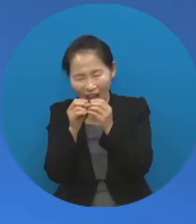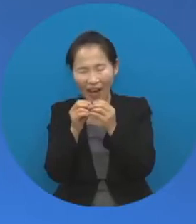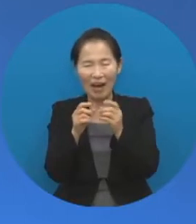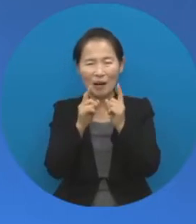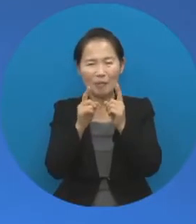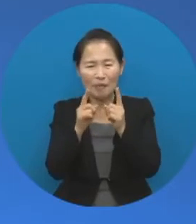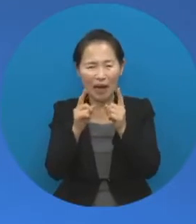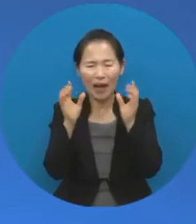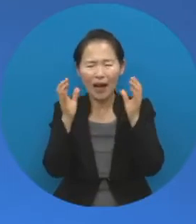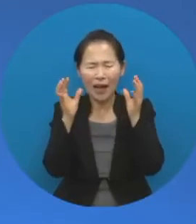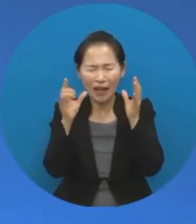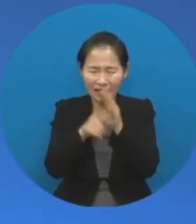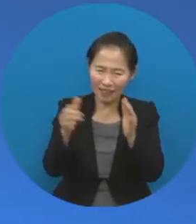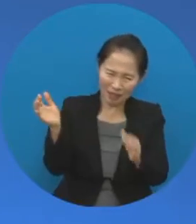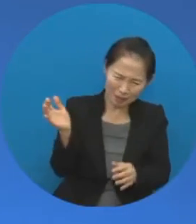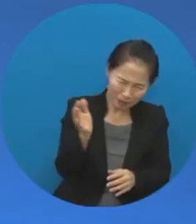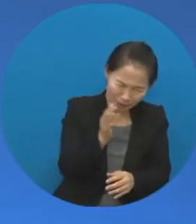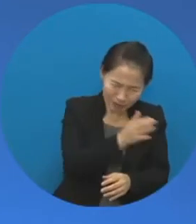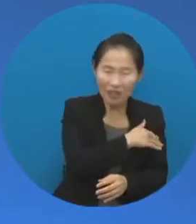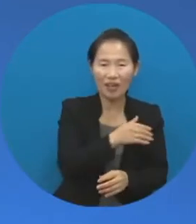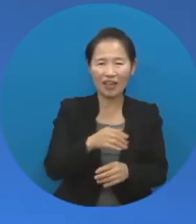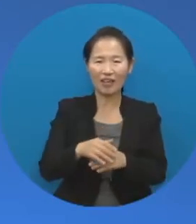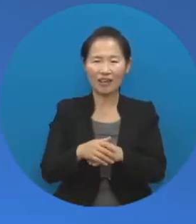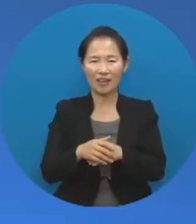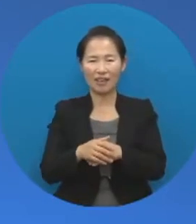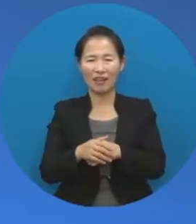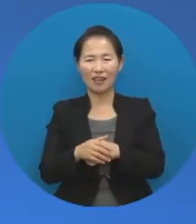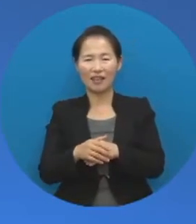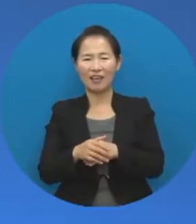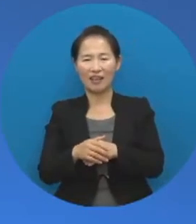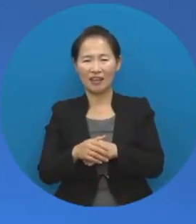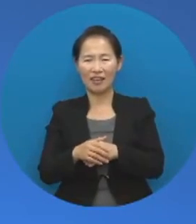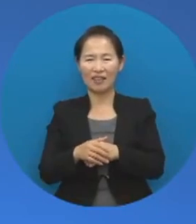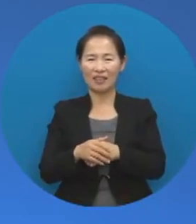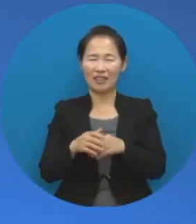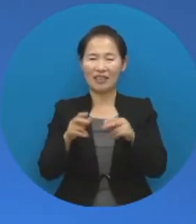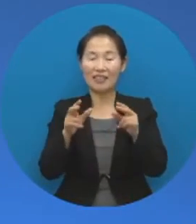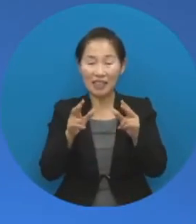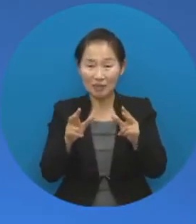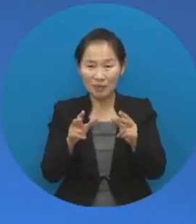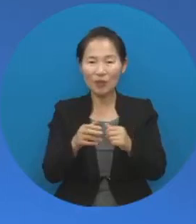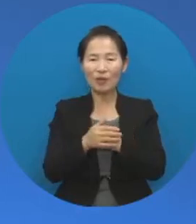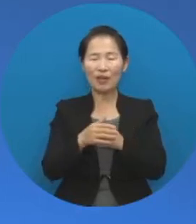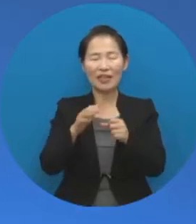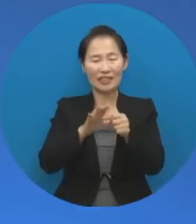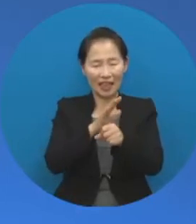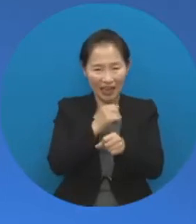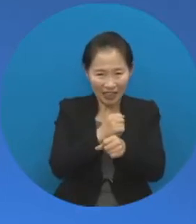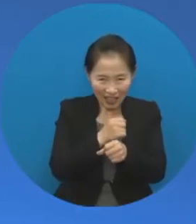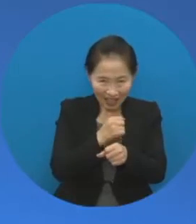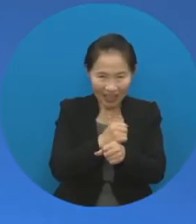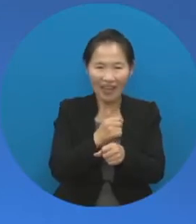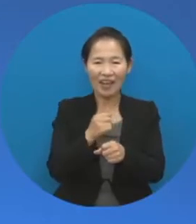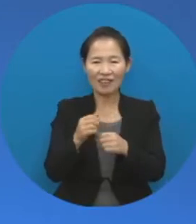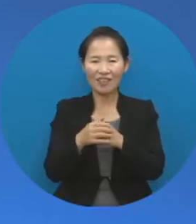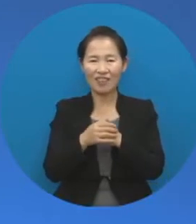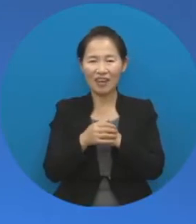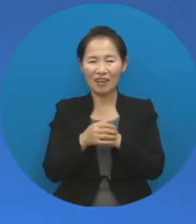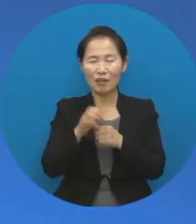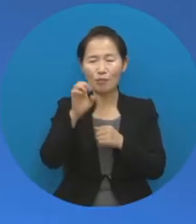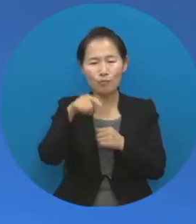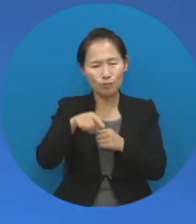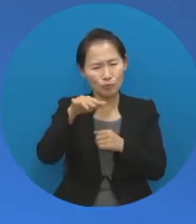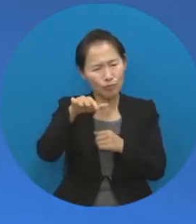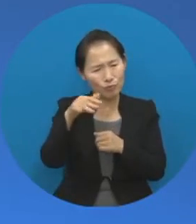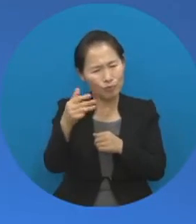이게 오랫동안 사랑의 푸촉해 모모야가 돼서 지금도 습관이 돼가지고 내가 그렇게 말하면 아이들이 사랑의 푸촉해